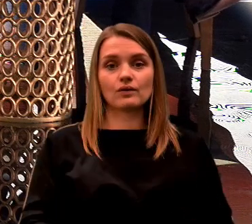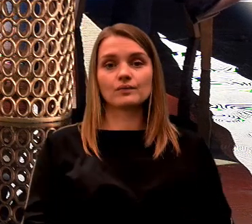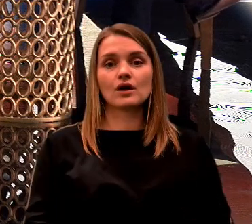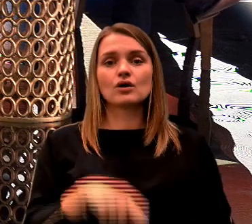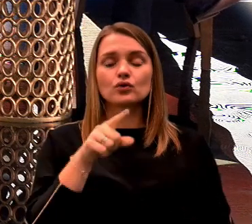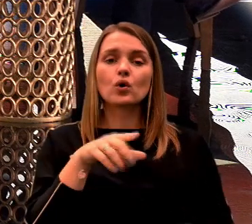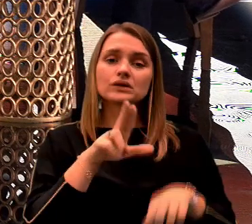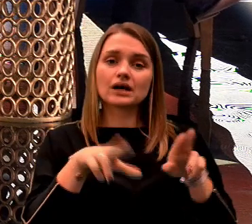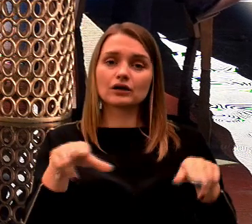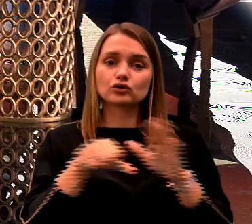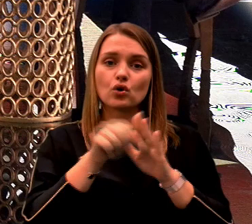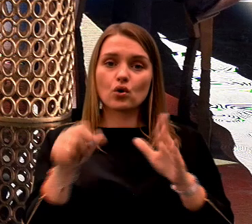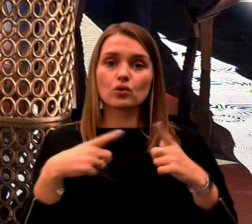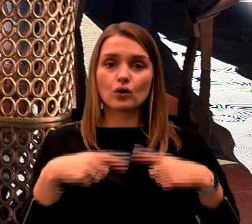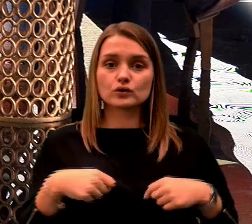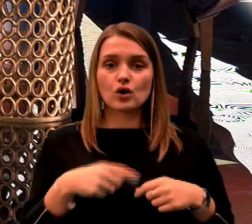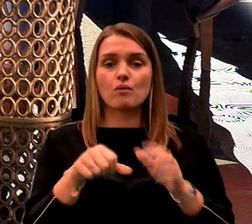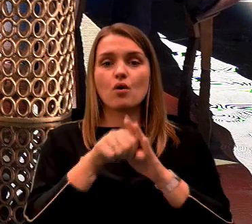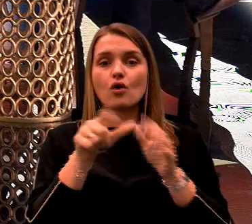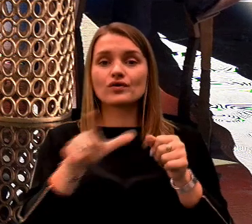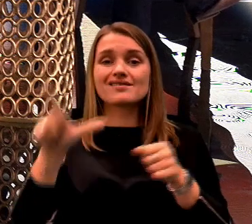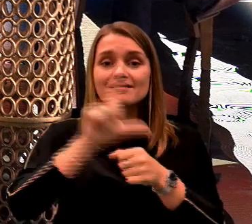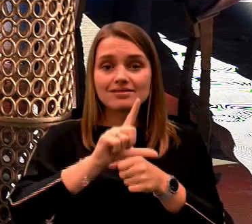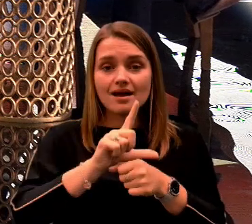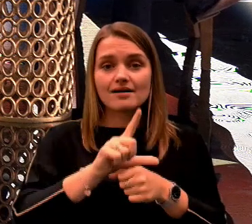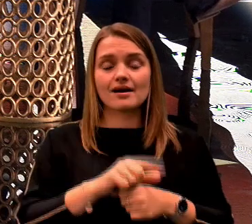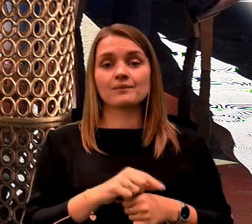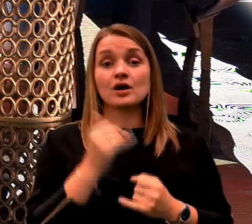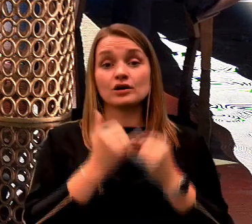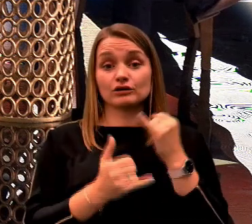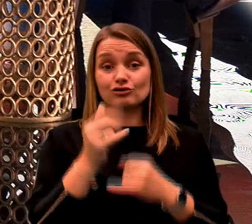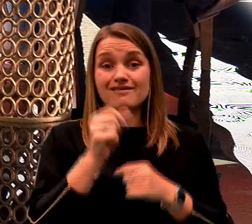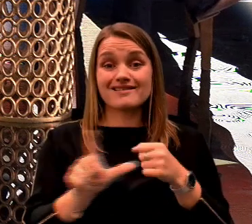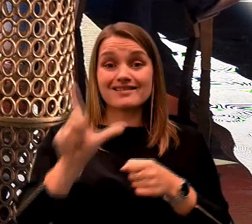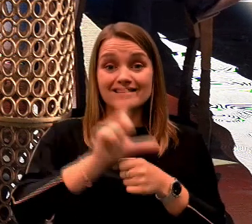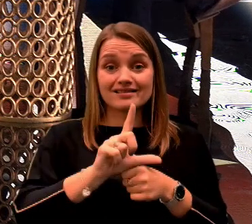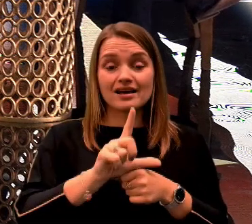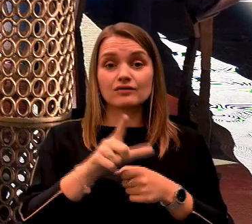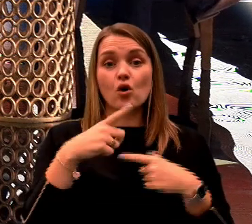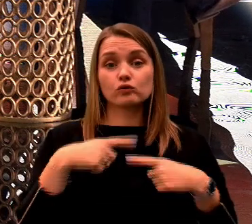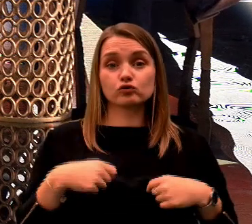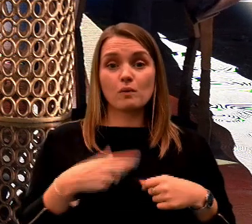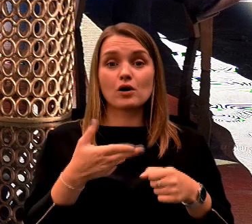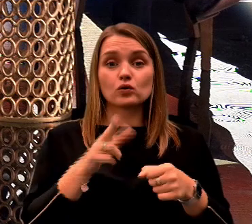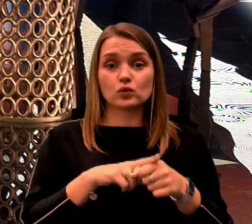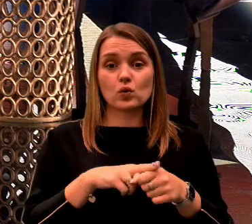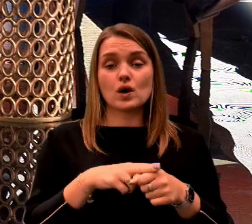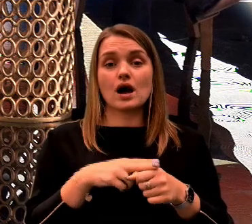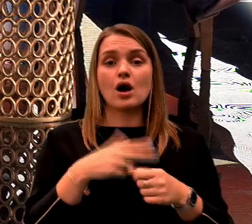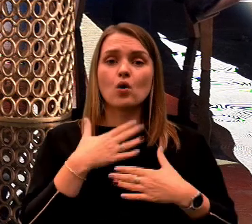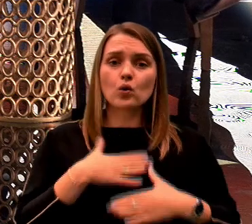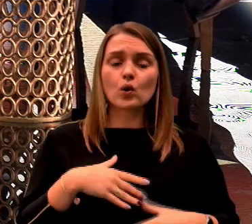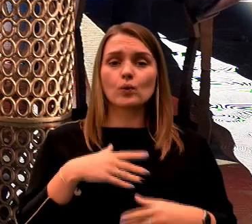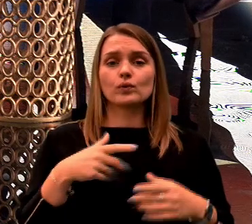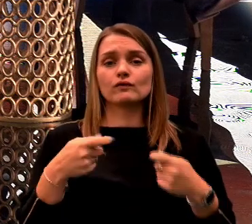osoby lidera. Jeżeli lider jest osobą, która ceni sobie współpracę,